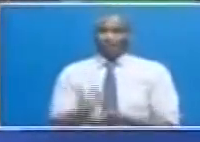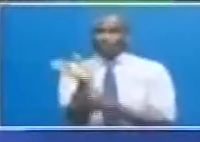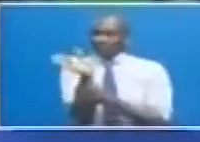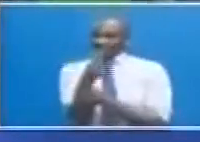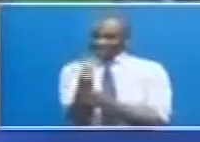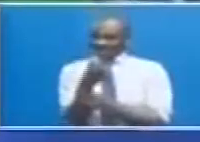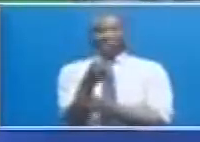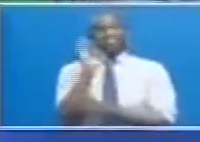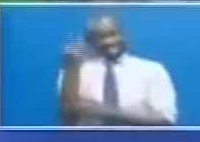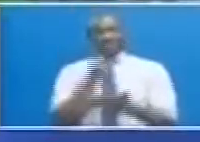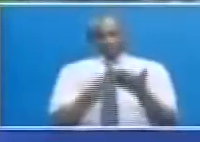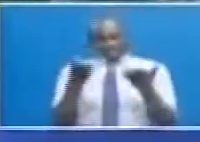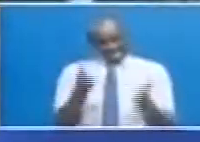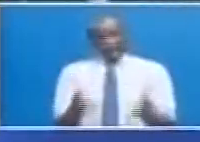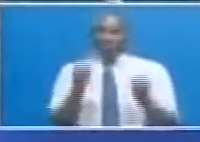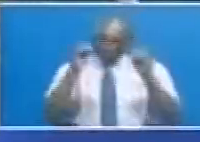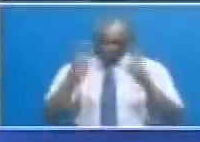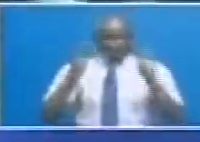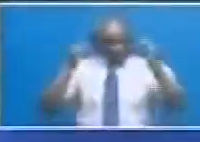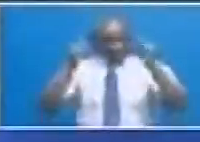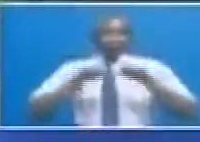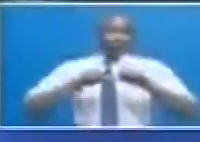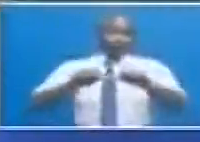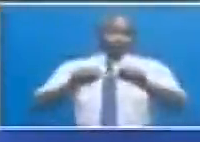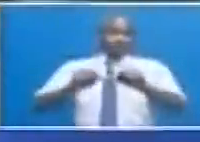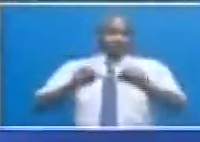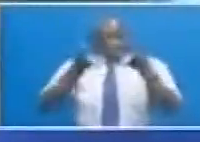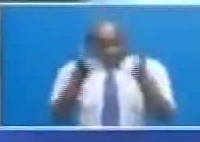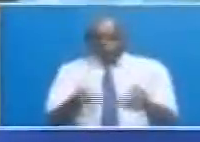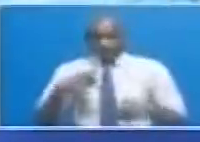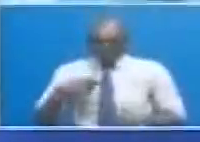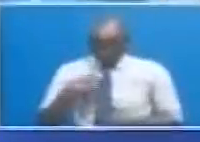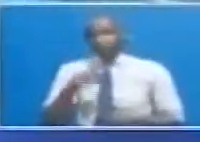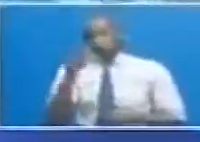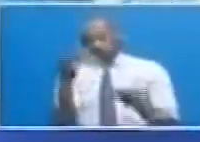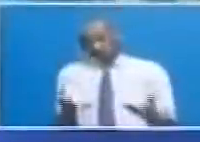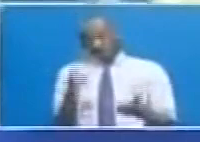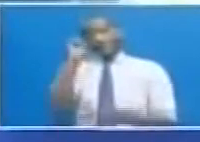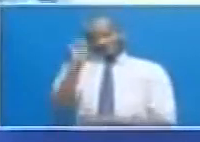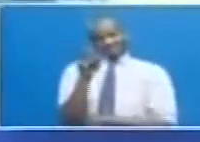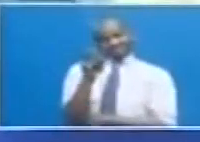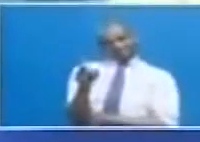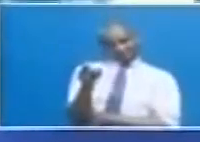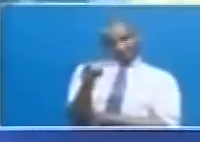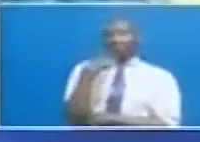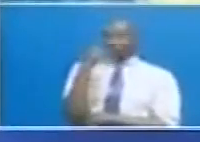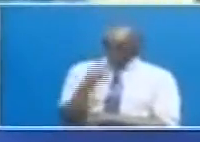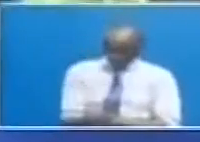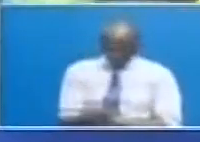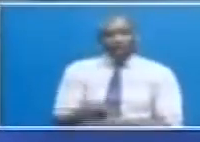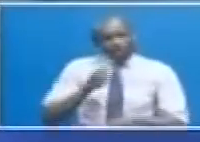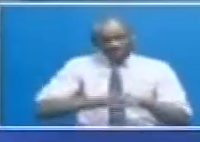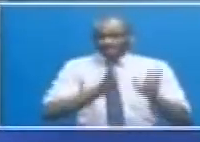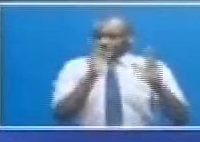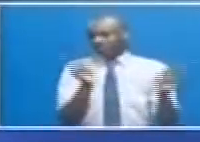Alhamisi wiki ya tatu ya mgomo wa walimu kote nchini. Sasa wameelekeza makali yao kwa wabunge na kupunguza vimbwanga